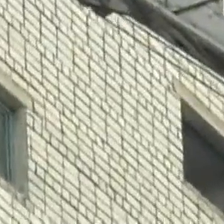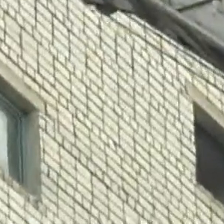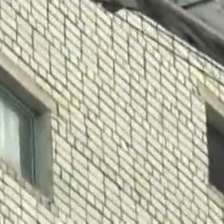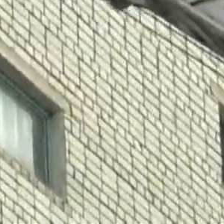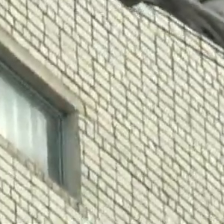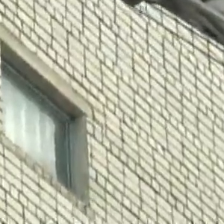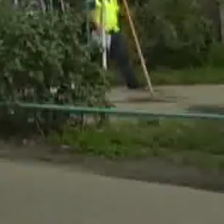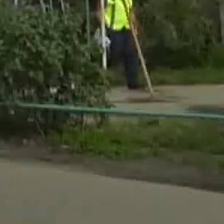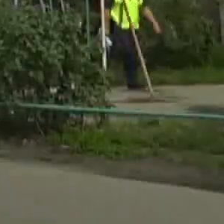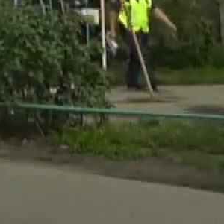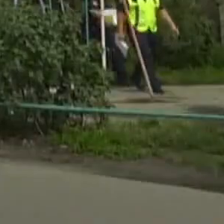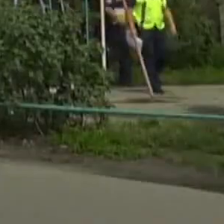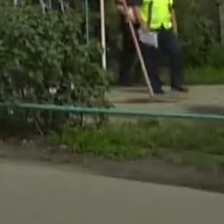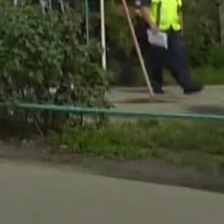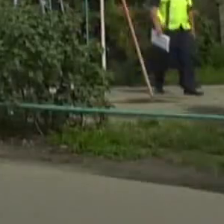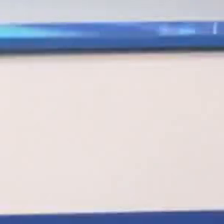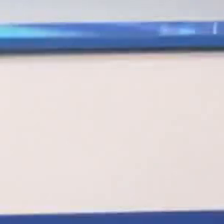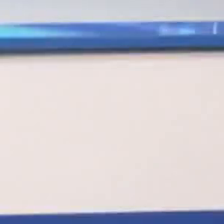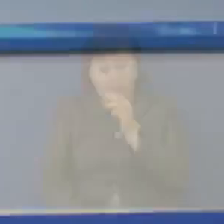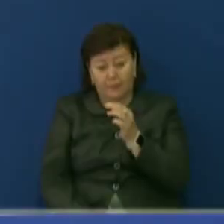проводят разъяснительную работу среди населения.